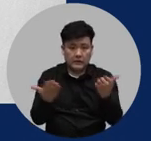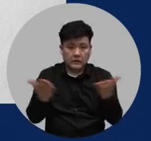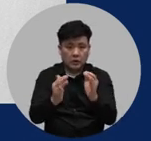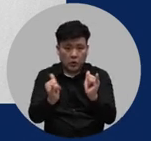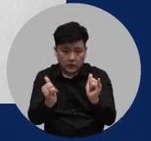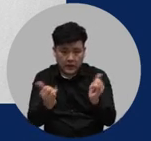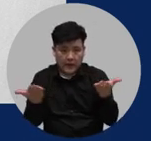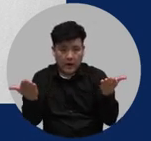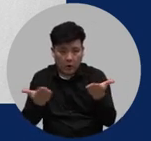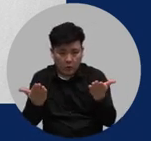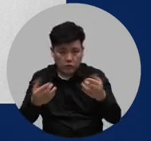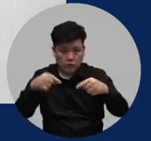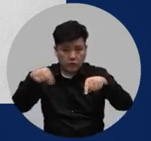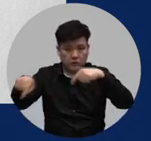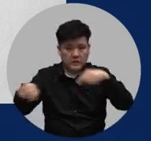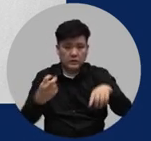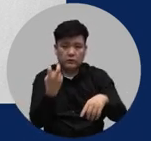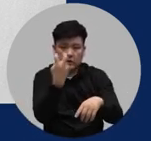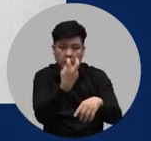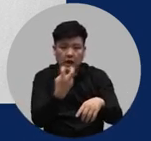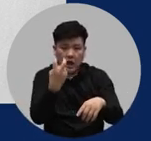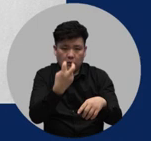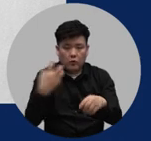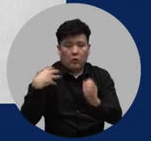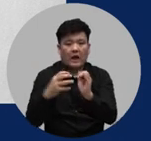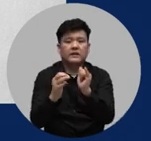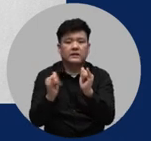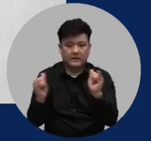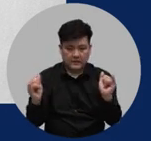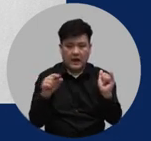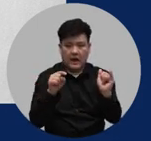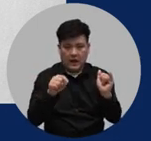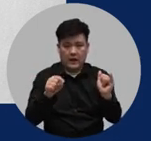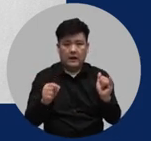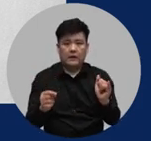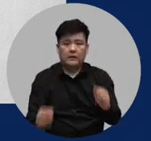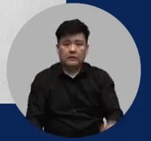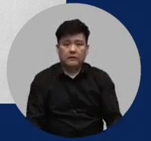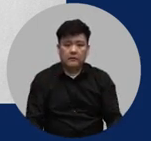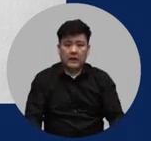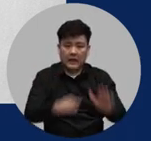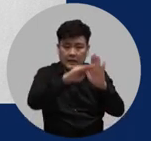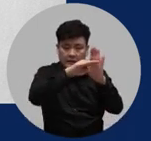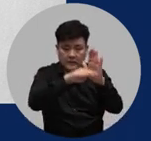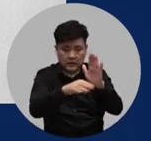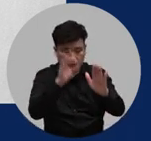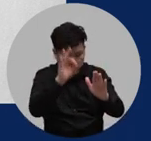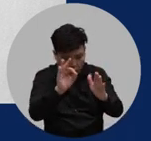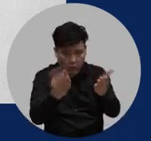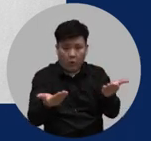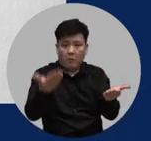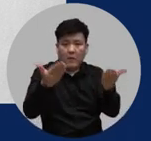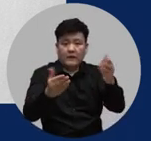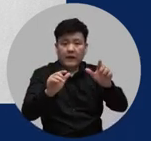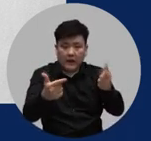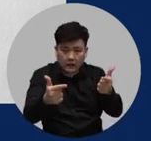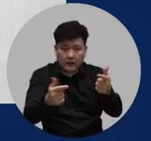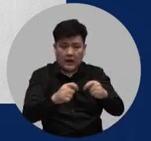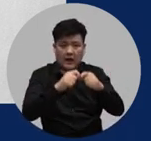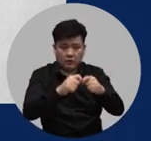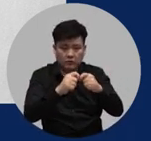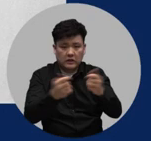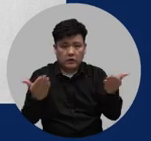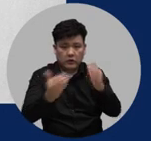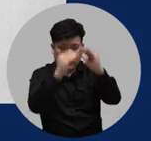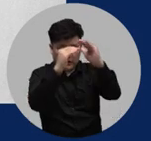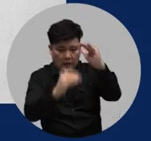근로자의 업무를 지휘, 감독하는 자로 형식적인 직위나 직급에 따라 판단하는 것이 아니라 구체적인 직무